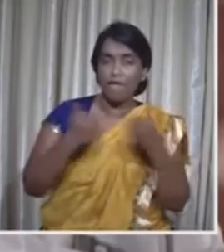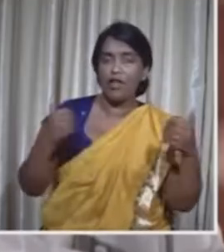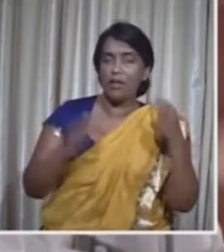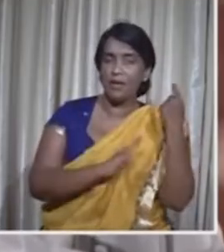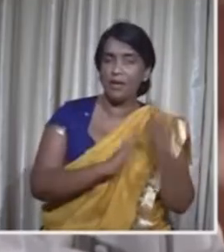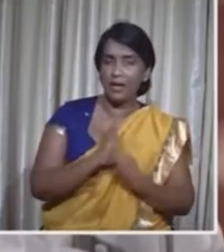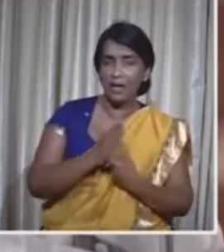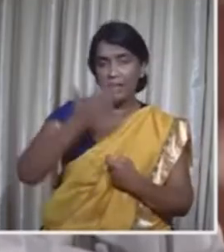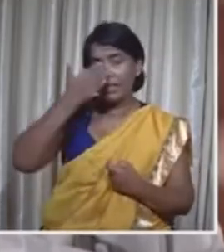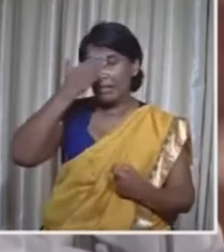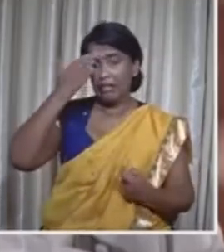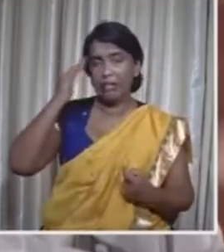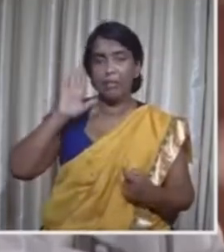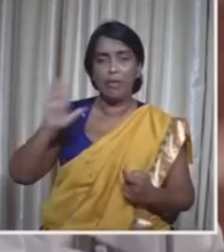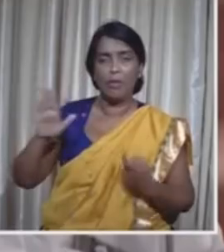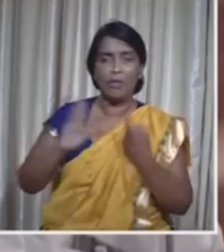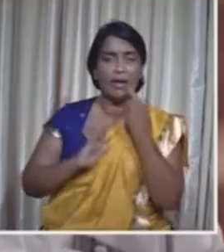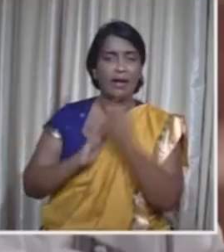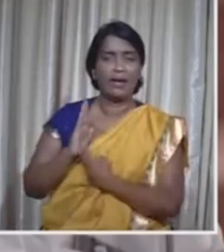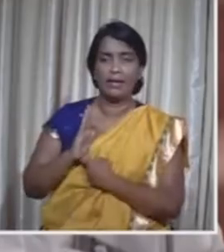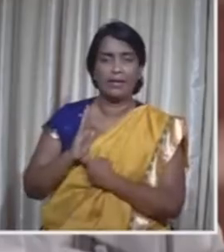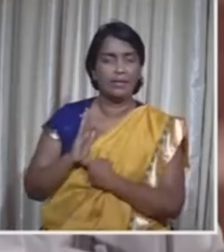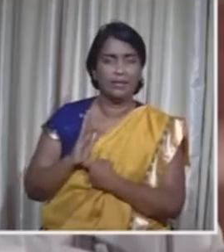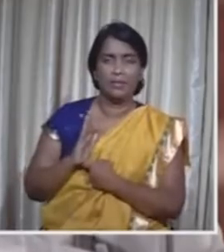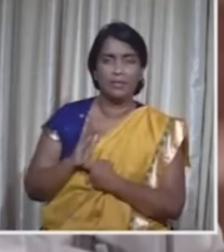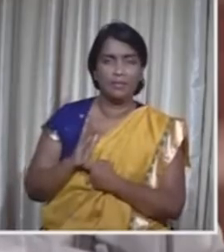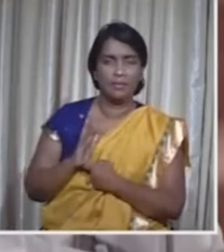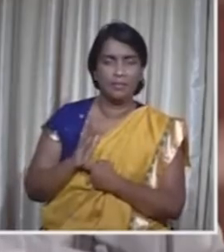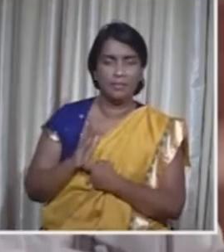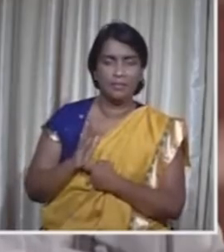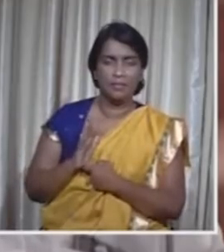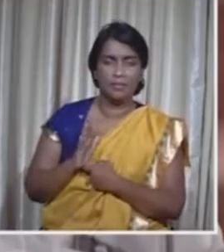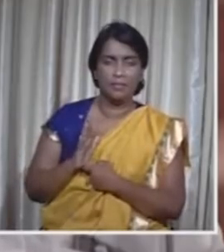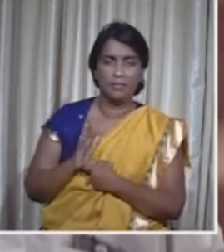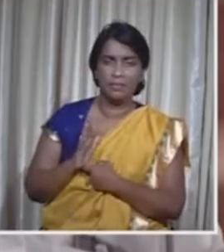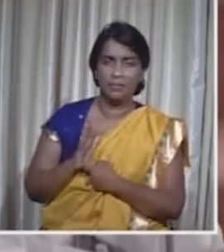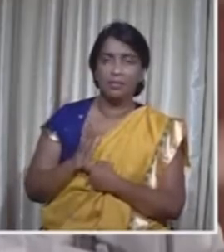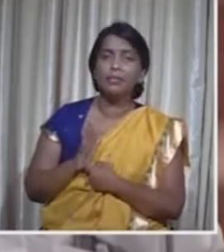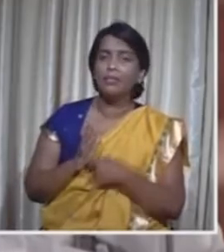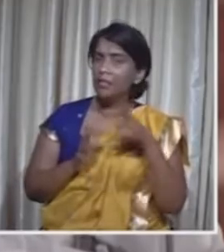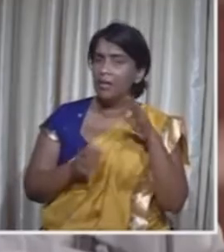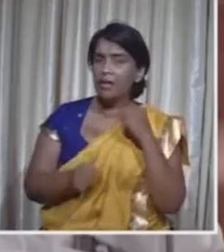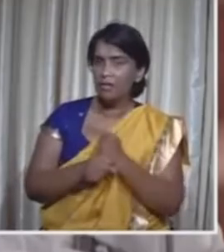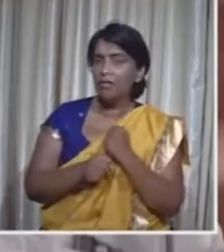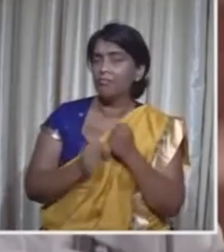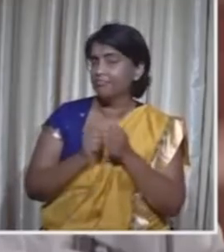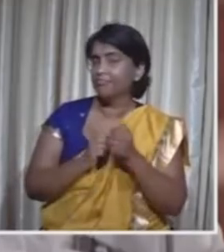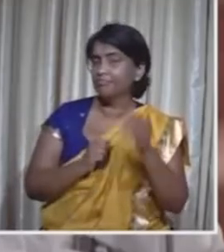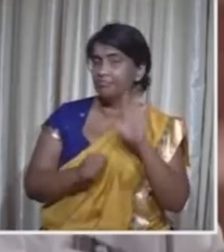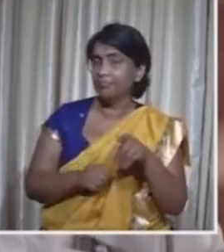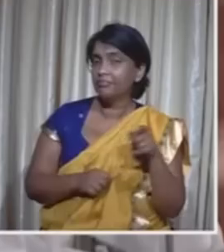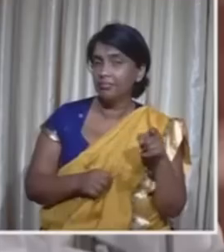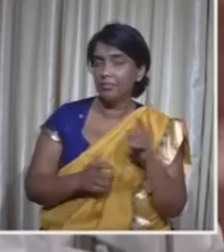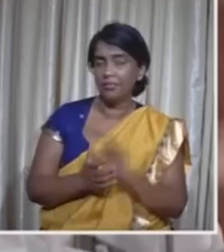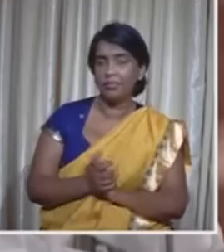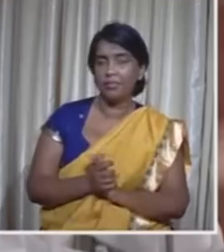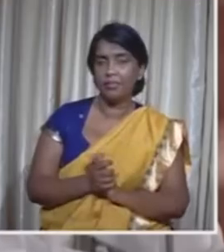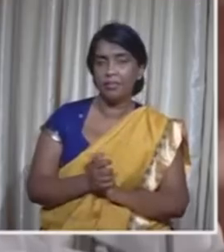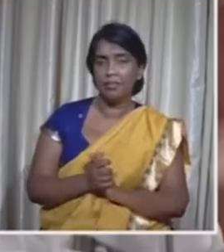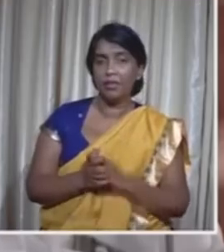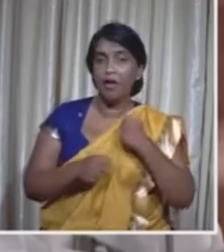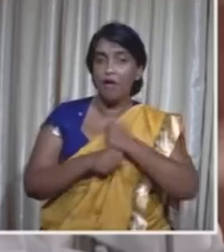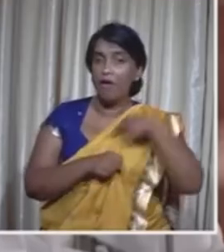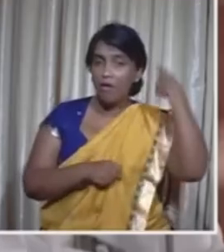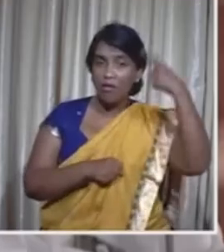வகையான சட்டத்தையும் நீங்கள் பிரயோகிப்பது மிகவும் மோசமானது. காலிமுகத் திடலிலே போராடுகிற சிங்கள மக்களை நீங்கள் உங்களுடைய மக்களாக